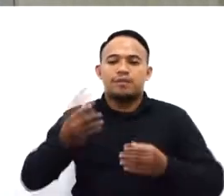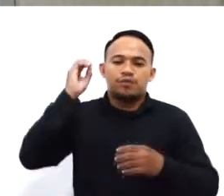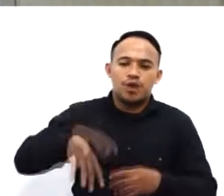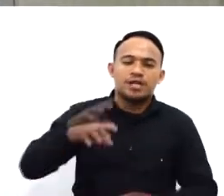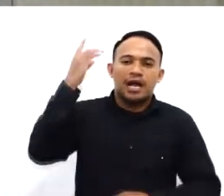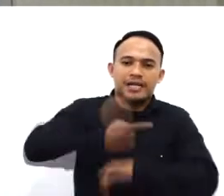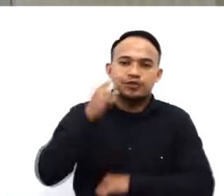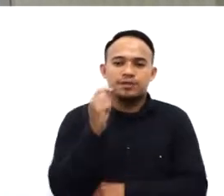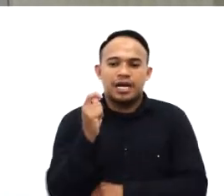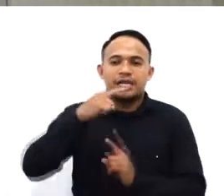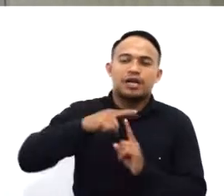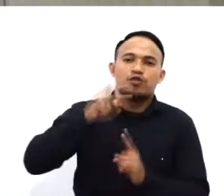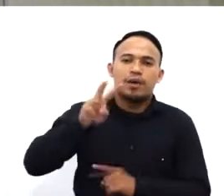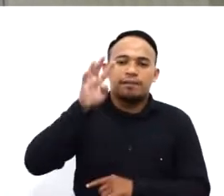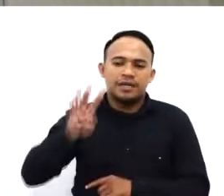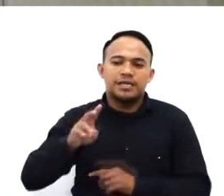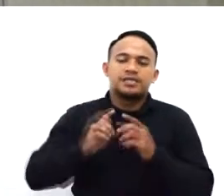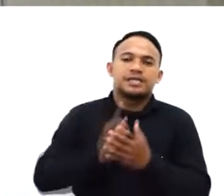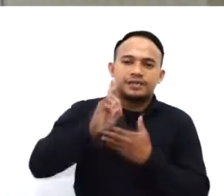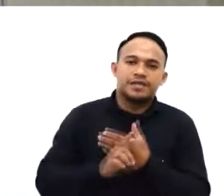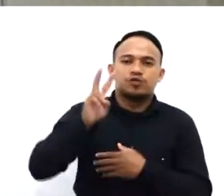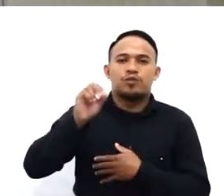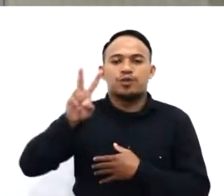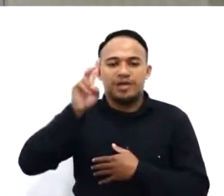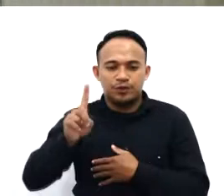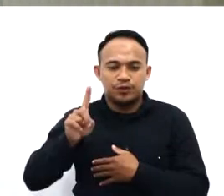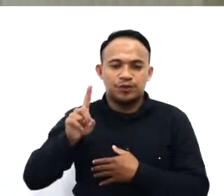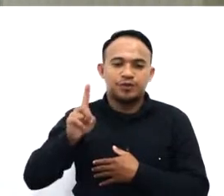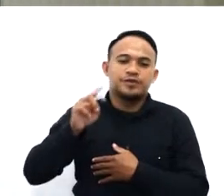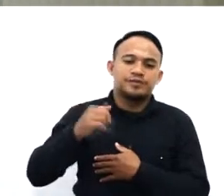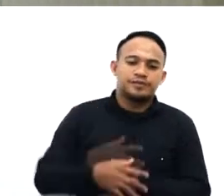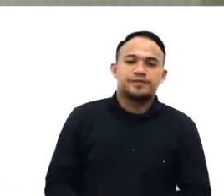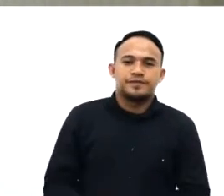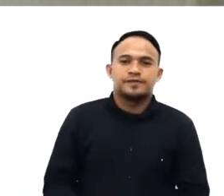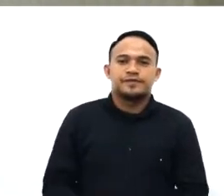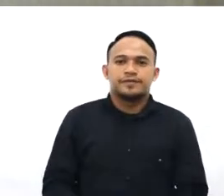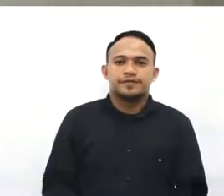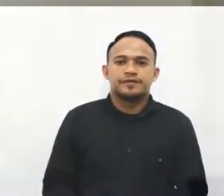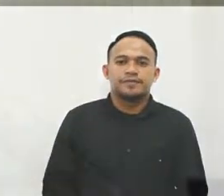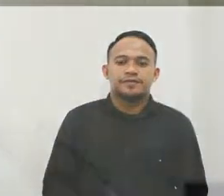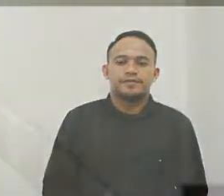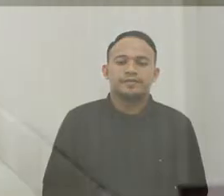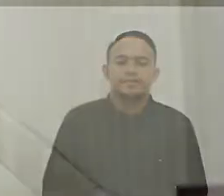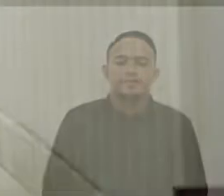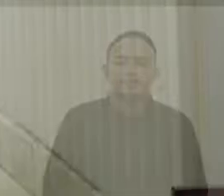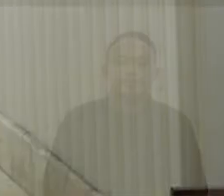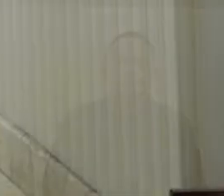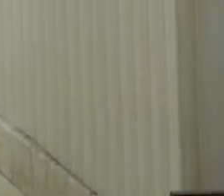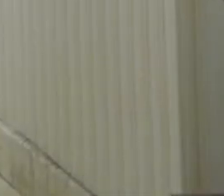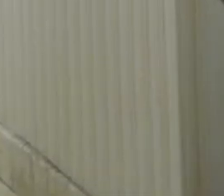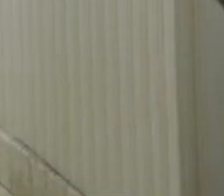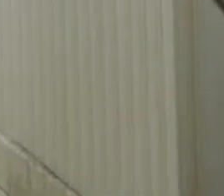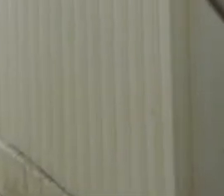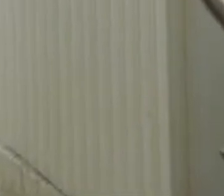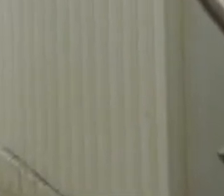beruntung digelar Pasar Murah pada Jumat 24 Desember 2021.